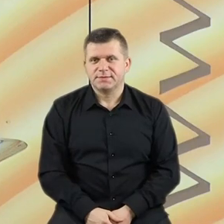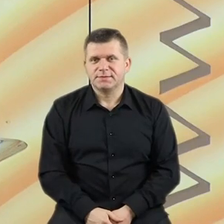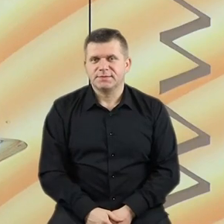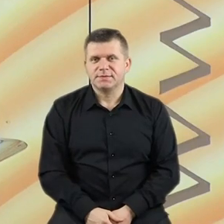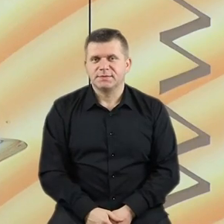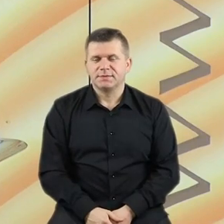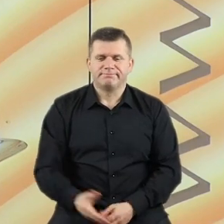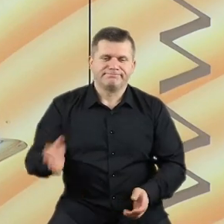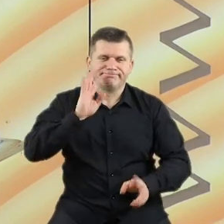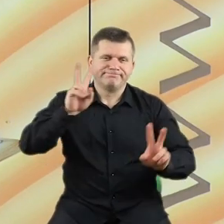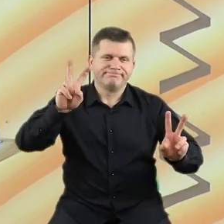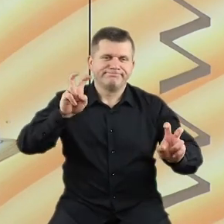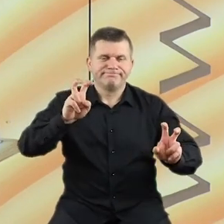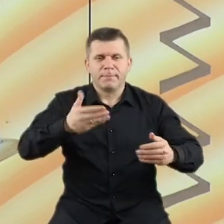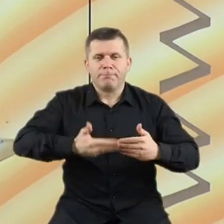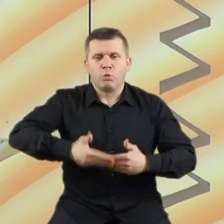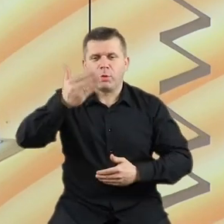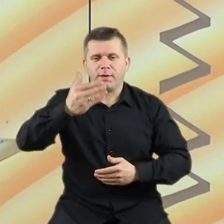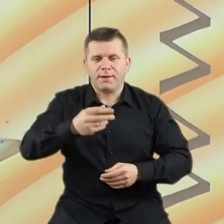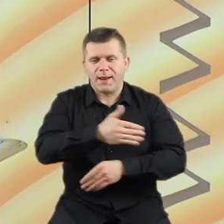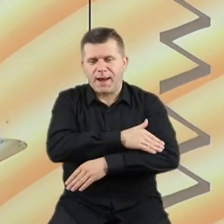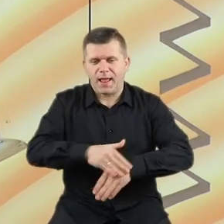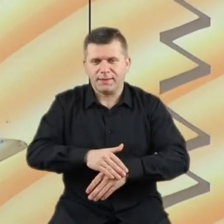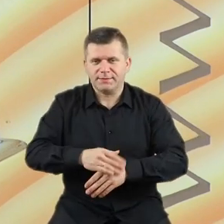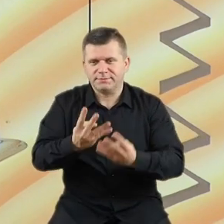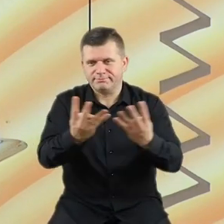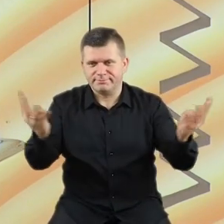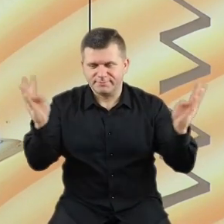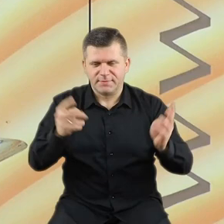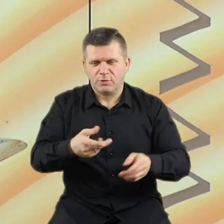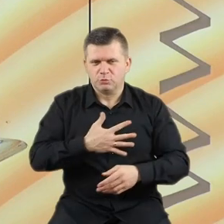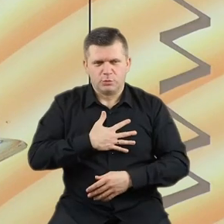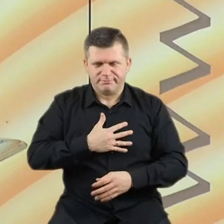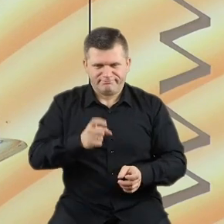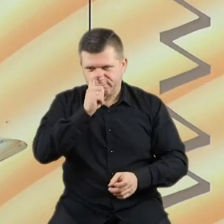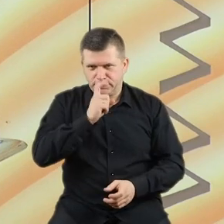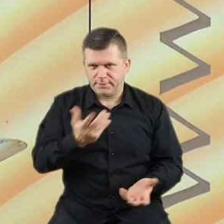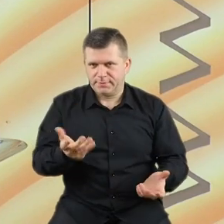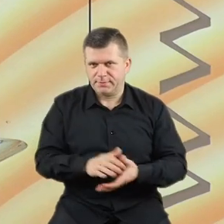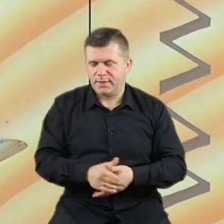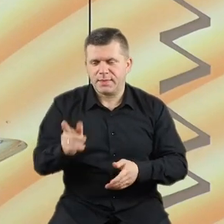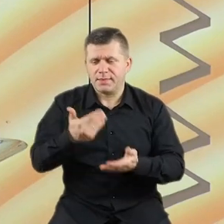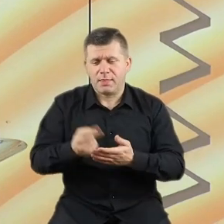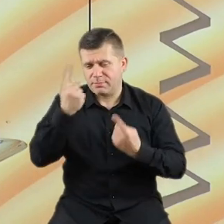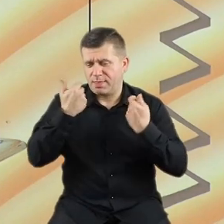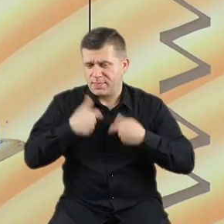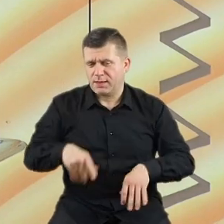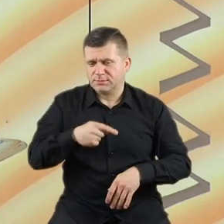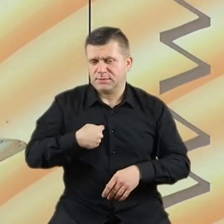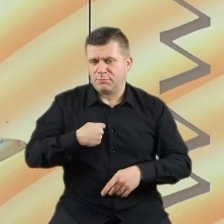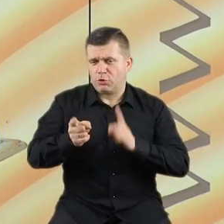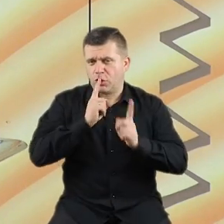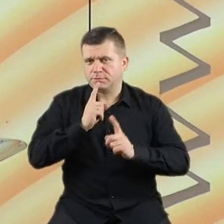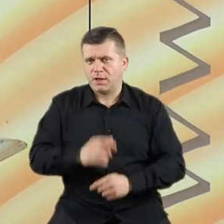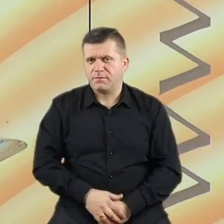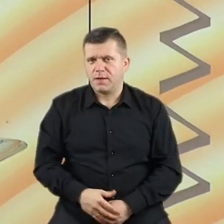jakieś mury, granice, kopiemy rowy, to jest potworne. Więc myślę, że dlatego nie chcieli ze mną rozmawiać, a próbowałam